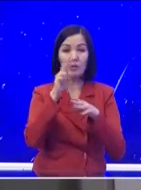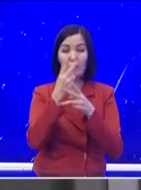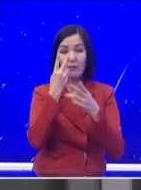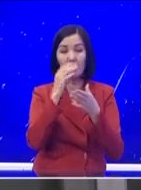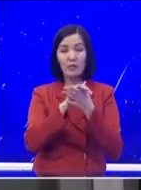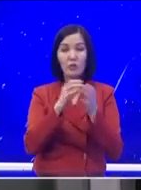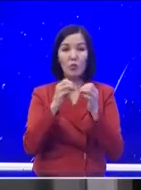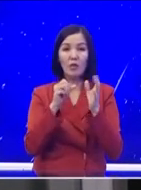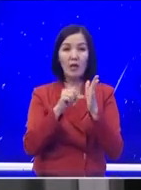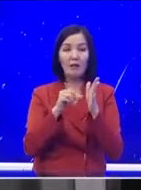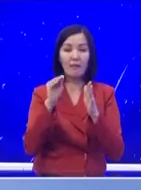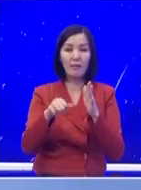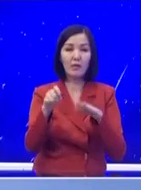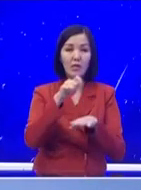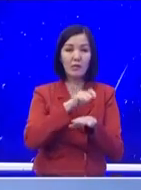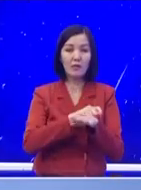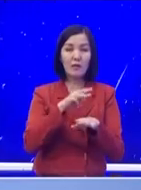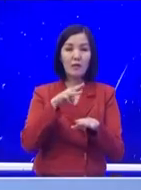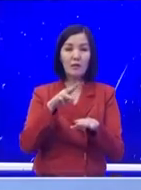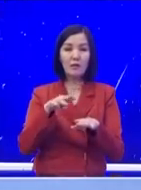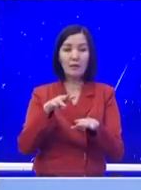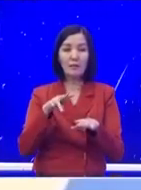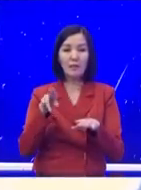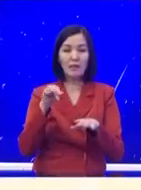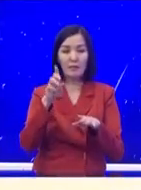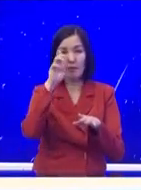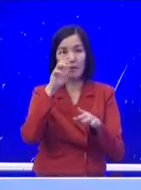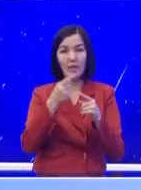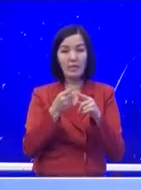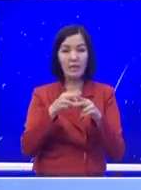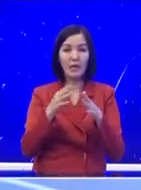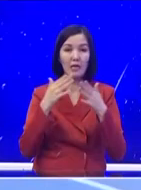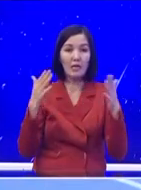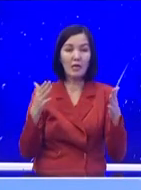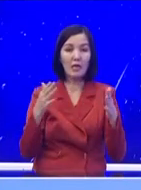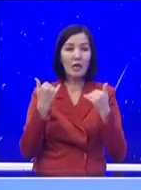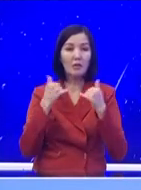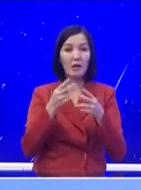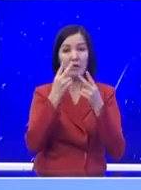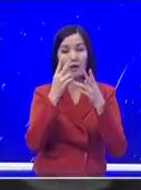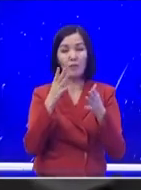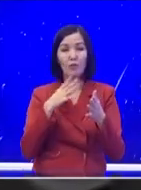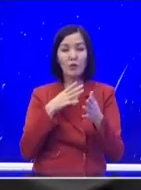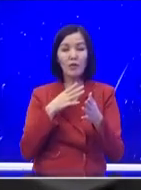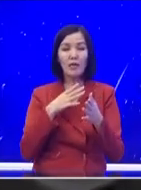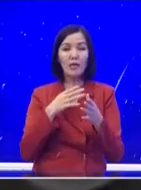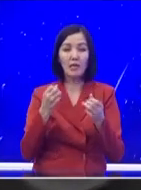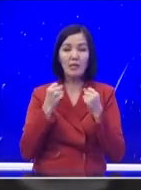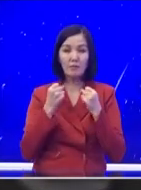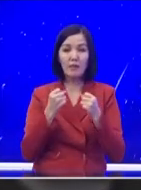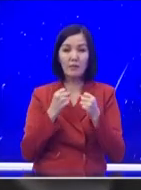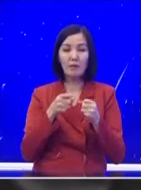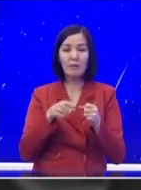16000 шаршы метрлік бұл нысанның тымыды да теңдесі жоқ. Спорт сарайына келген қонақтар таңырқап таңдай қағысты. Айта кетсек, мұнда